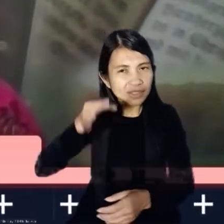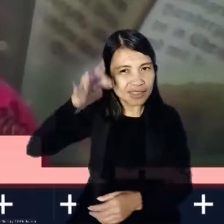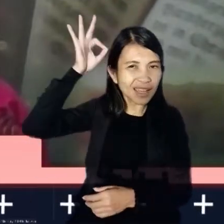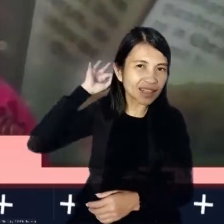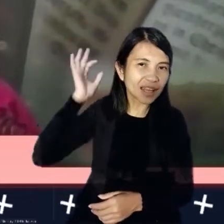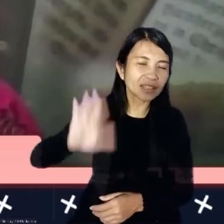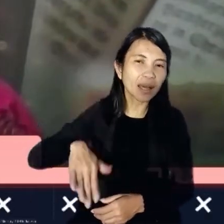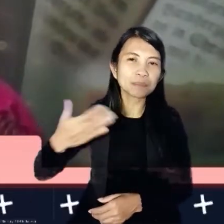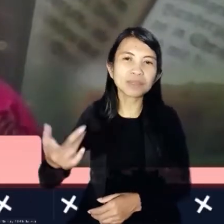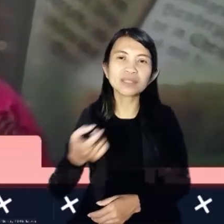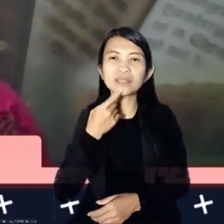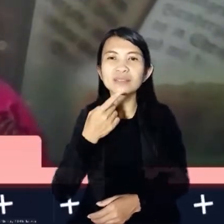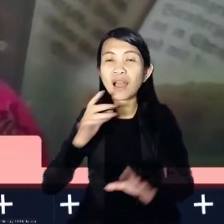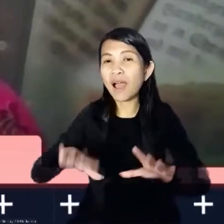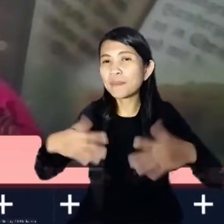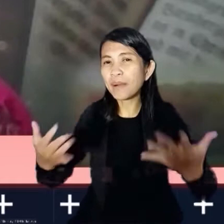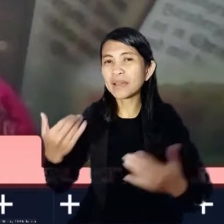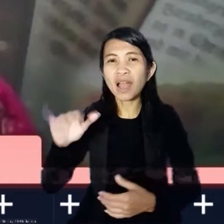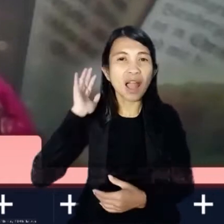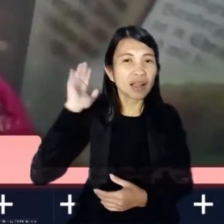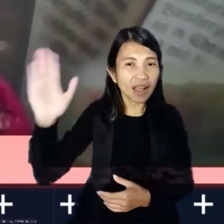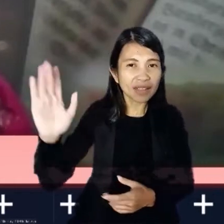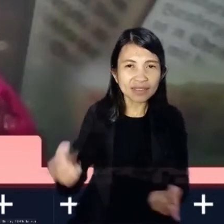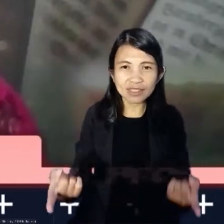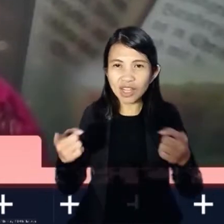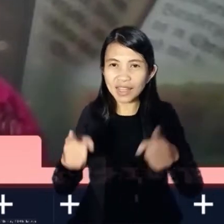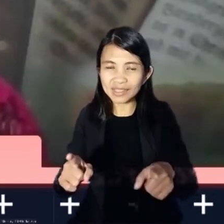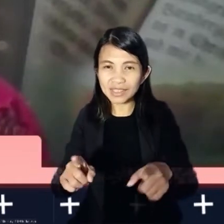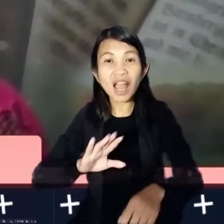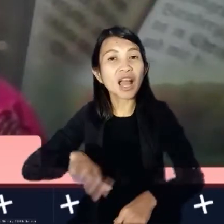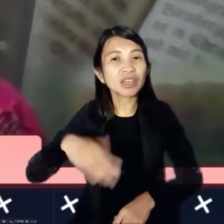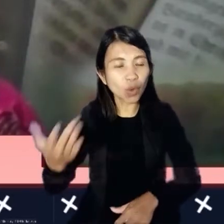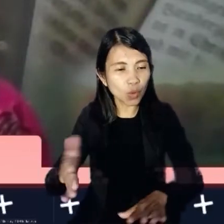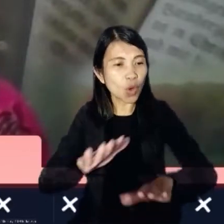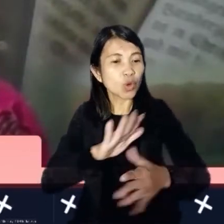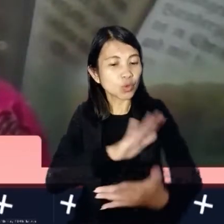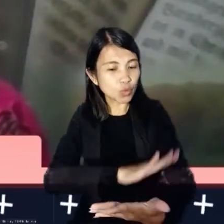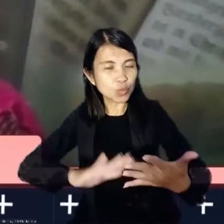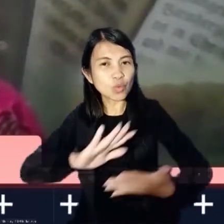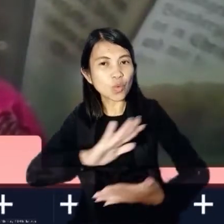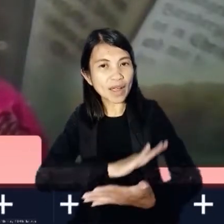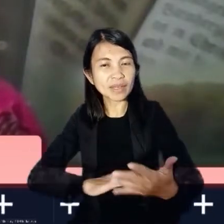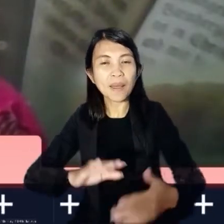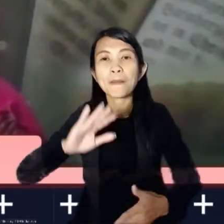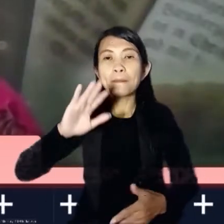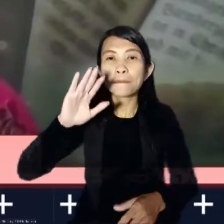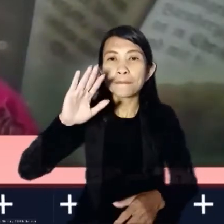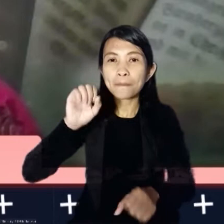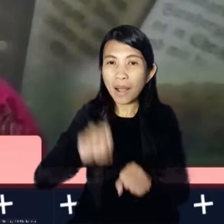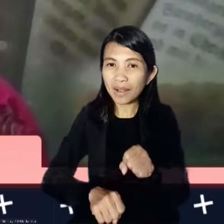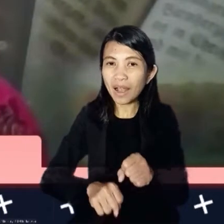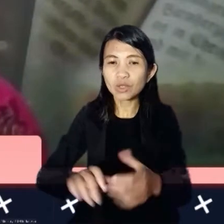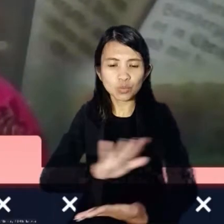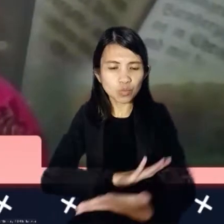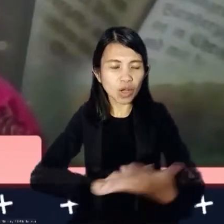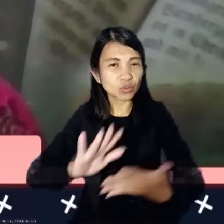yang biasa kita sebut denganmu Mbak maka nubuat-nubuat yang ada dalam Alkitab juga